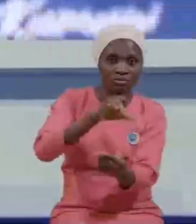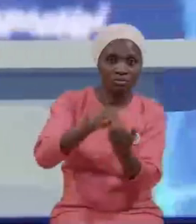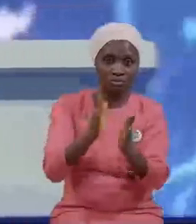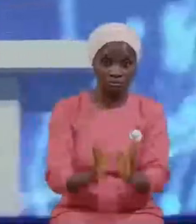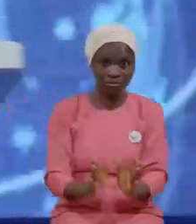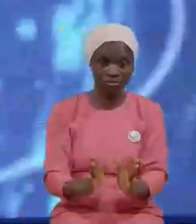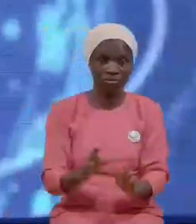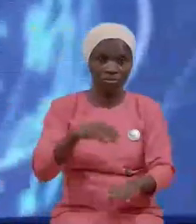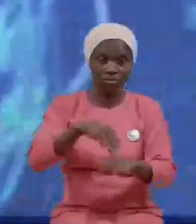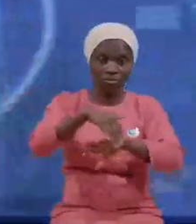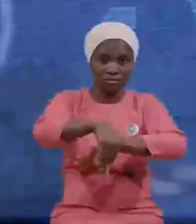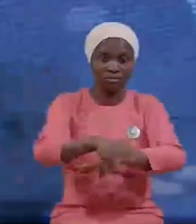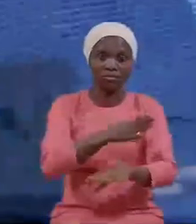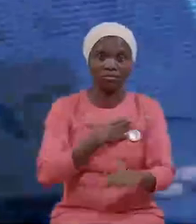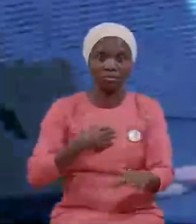annoncé